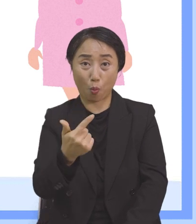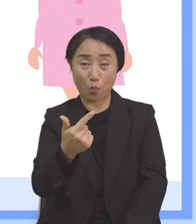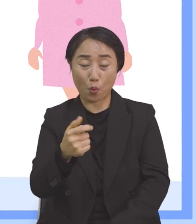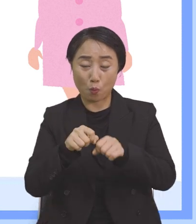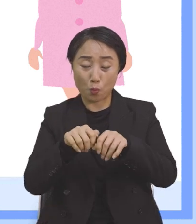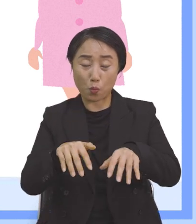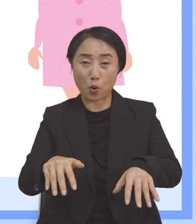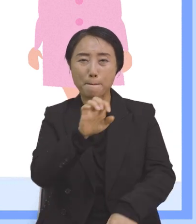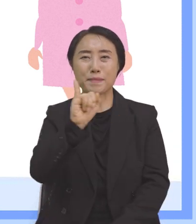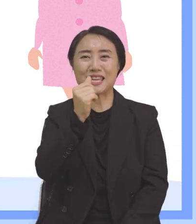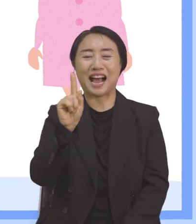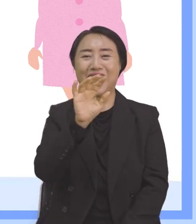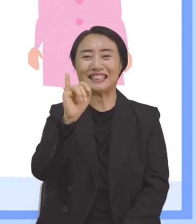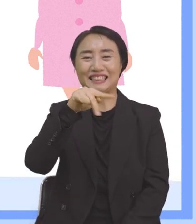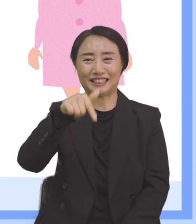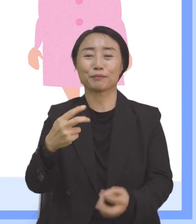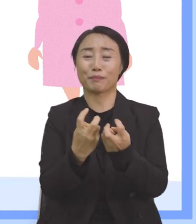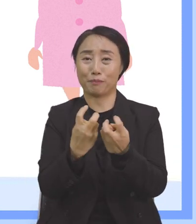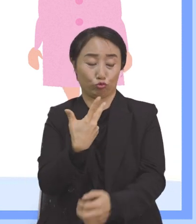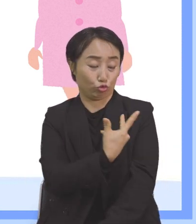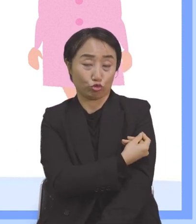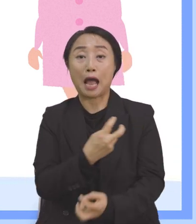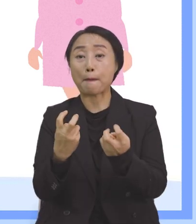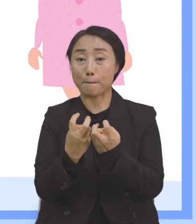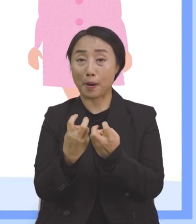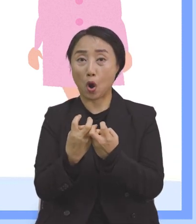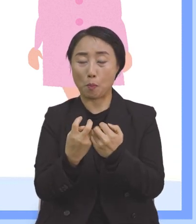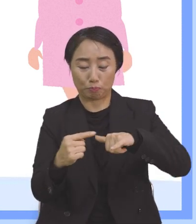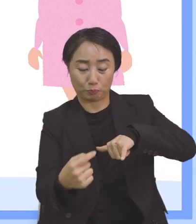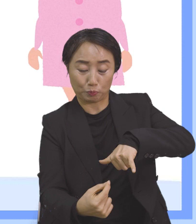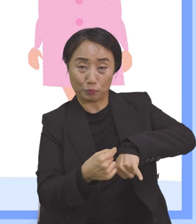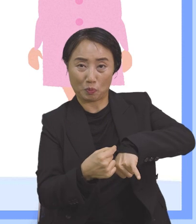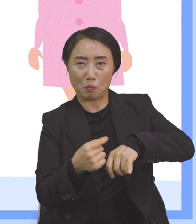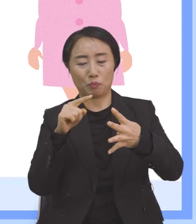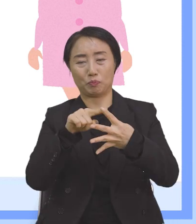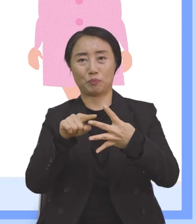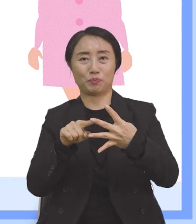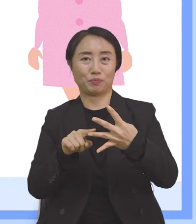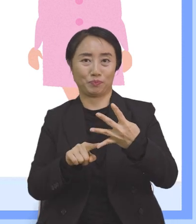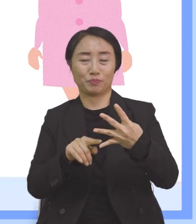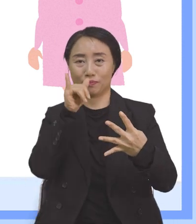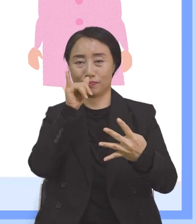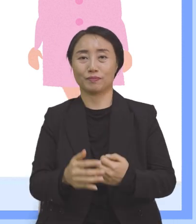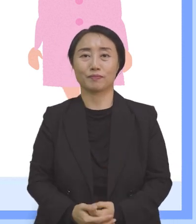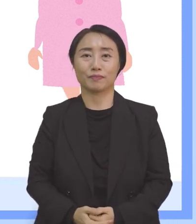삽입하는 PI식 호르몬 피임법, 주사요법, 자궁 내 장치, 크게 총 4가지가